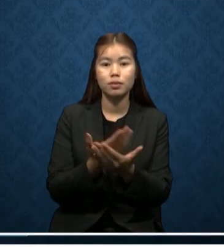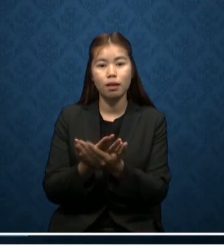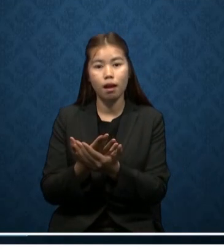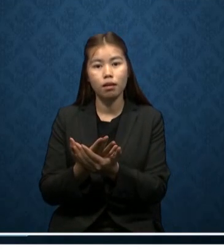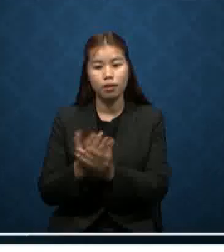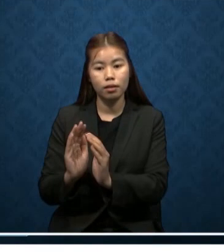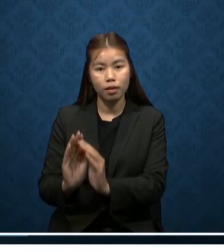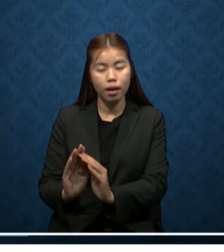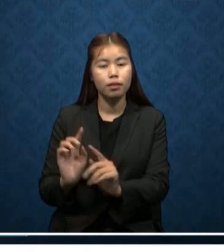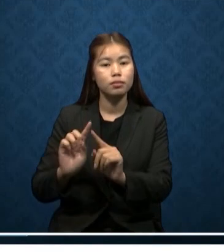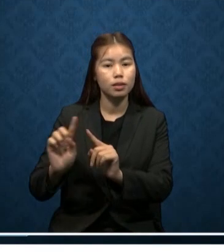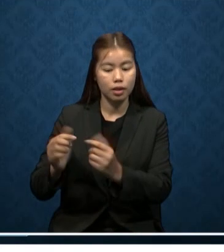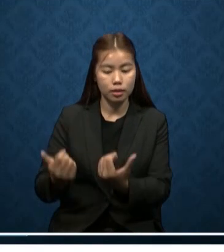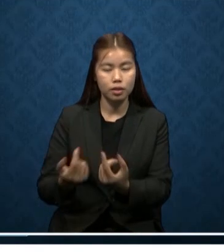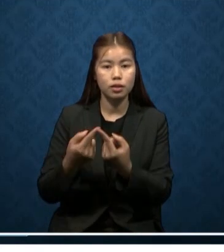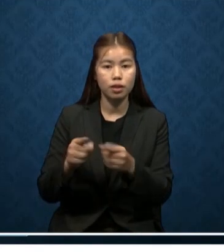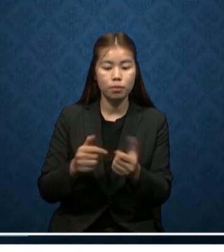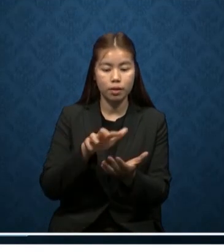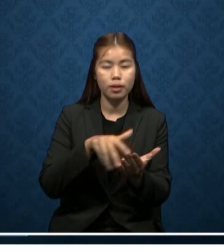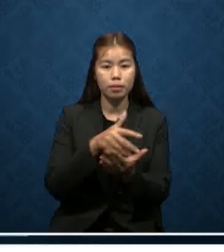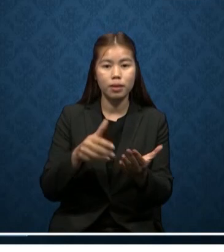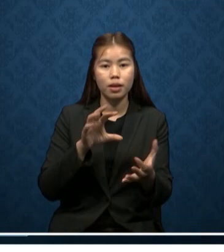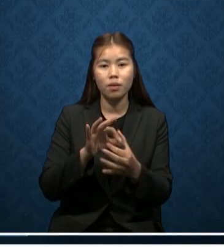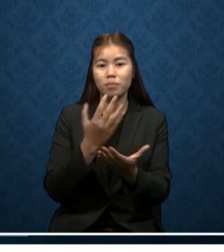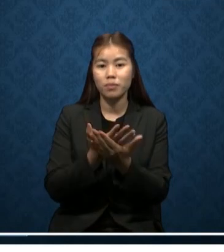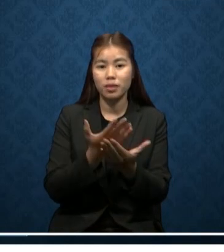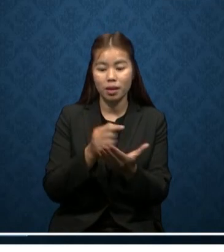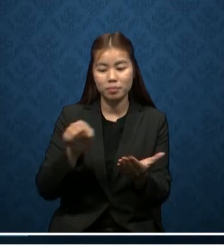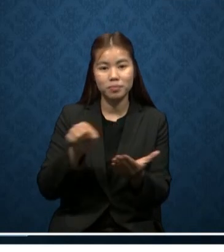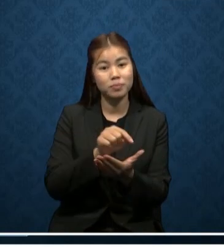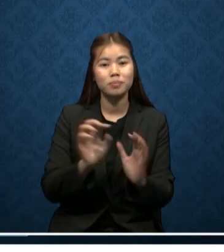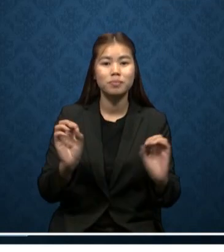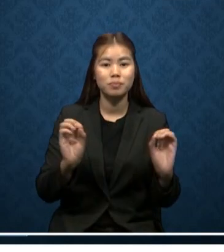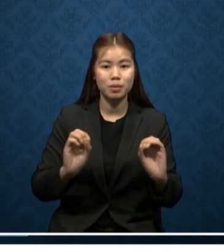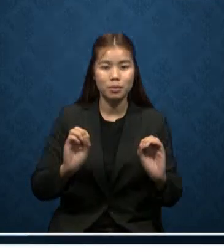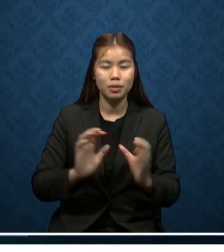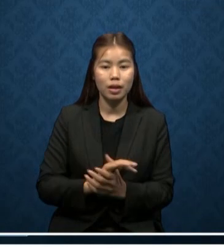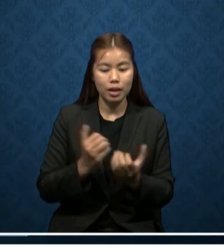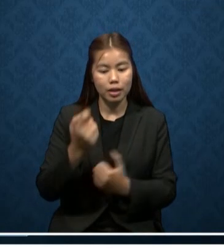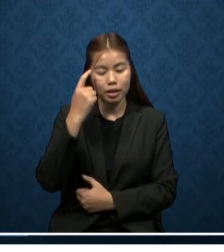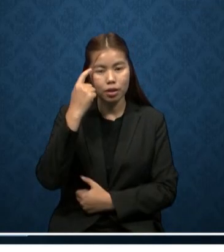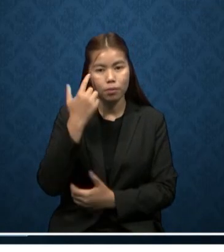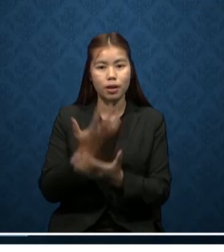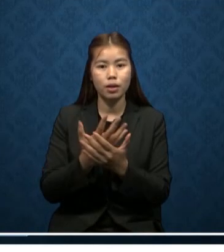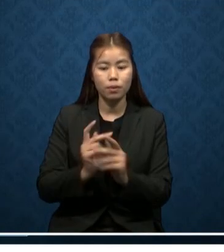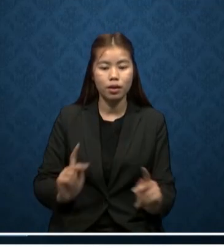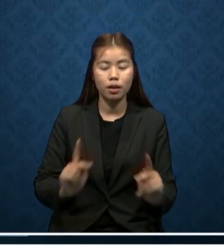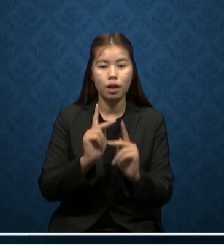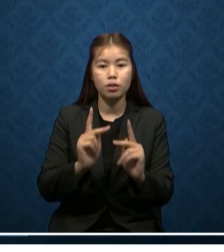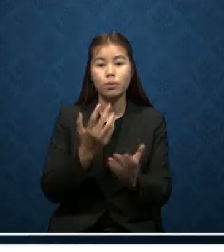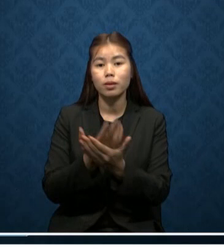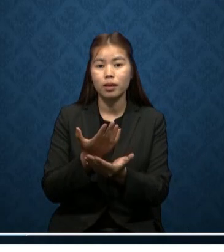ที่อยู่ในแผนที่มันเกี่ยวกับการเงินการคลังนะครับเห็นควรเพิ่มกระทรวงการคลังเป็นเจ้าภาพรุร่วม